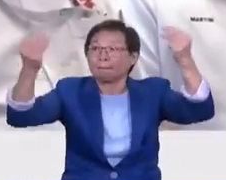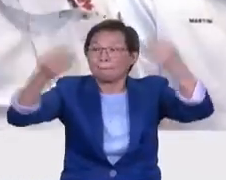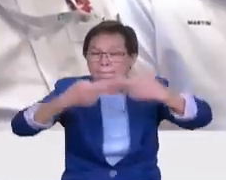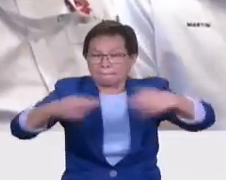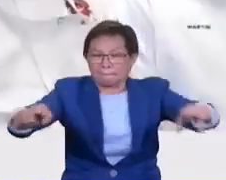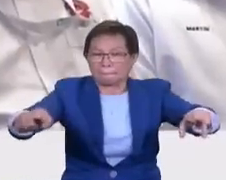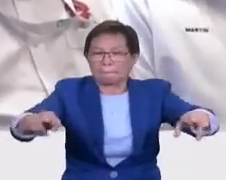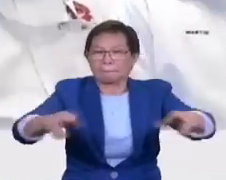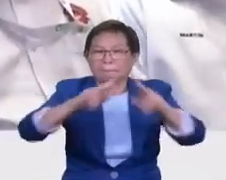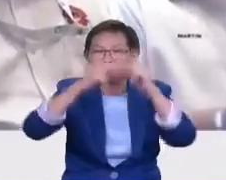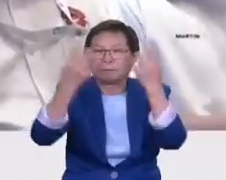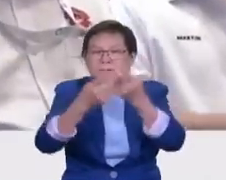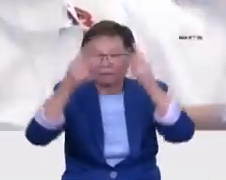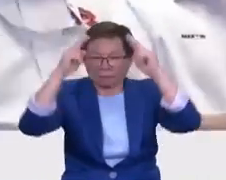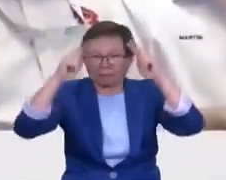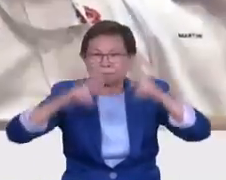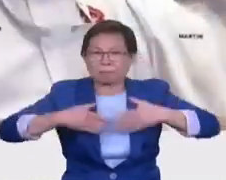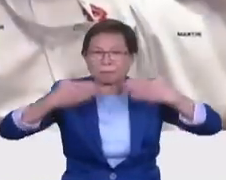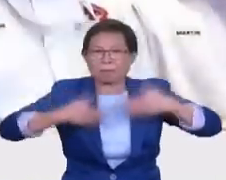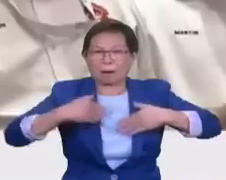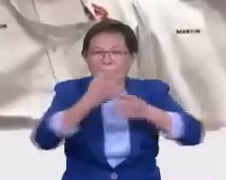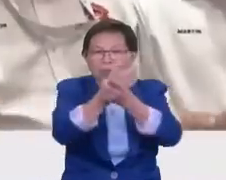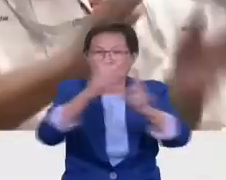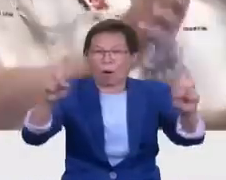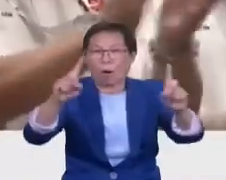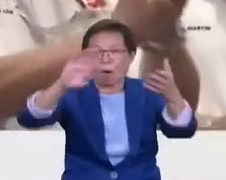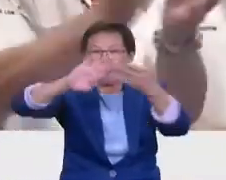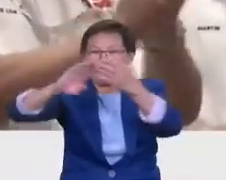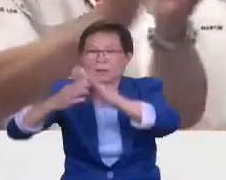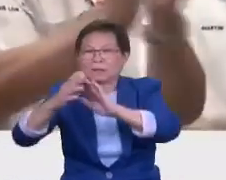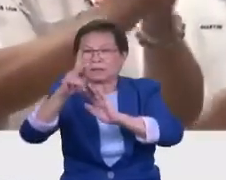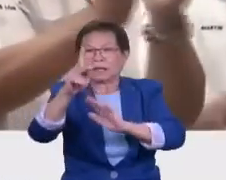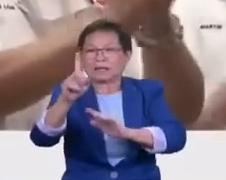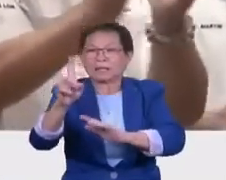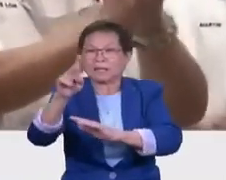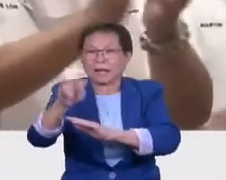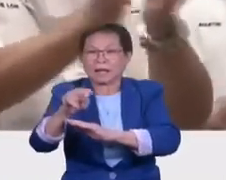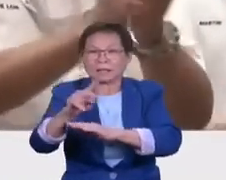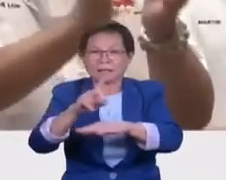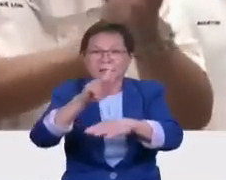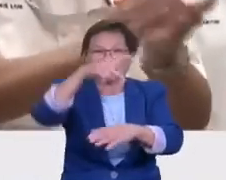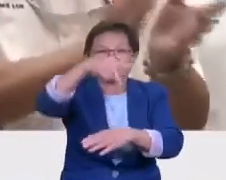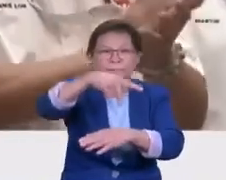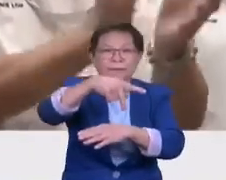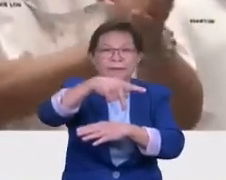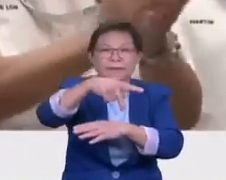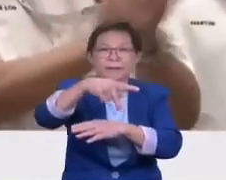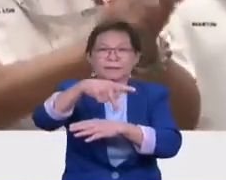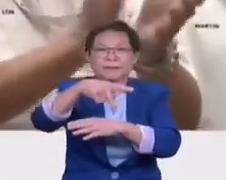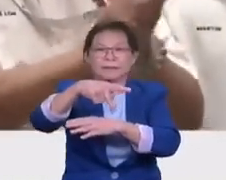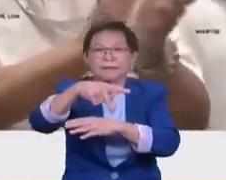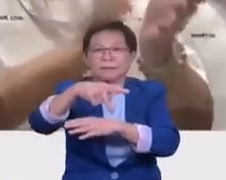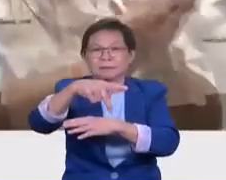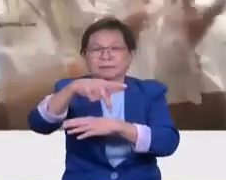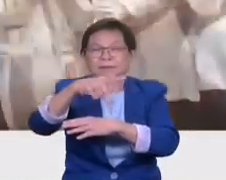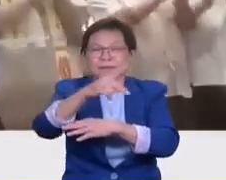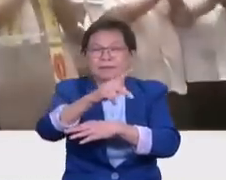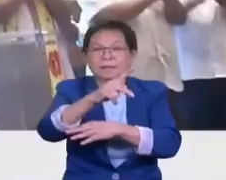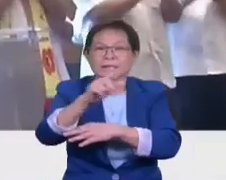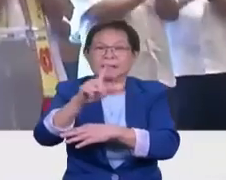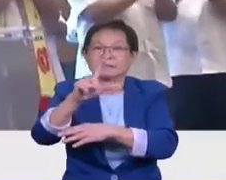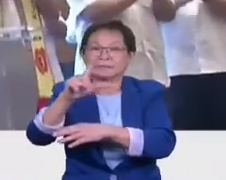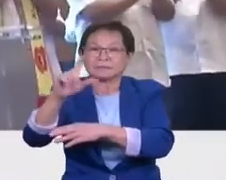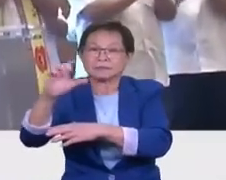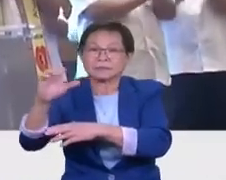pelancaran Parti kesejahteraan demokratik masyarakat KDM di pusat konvensyen antarabangsa Sabah terdahulu dalam